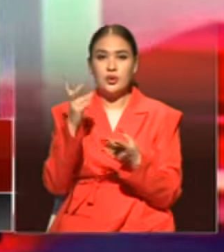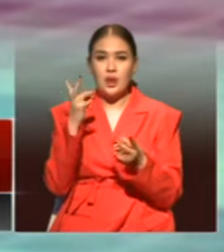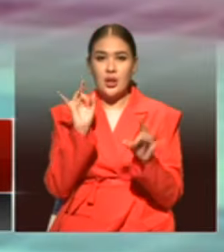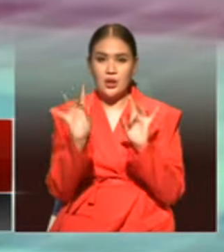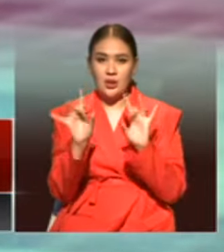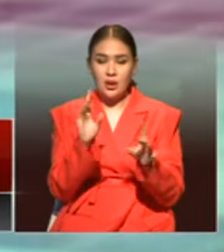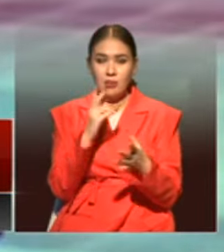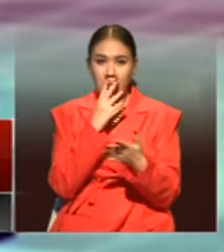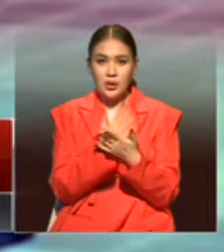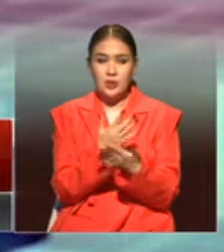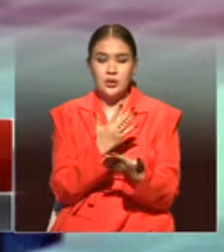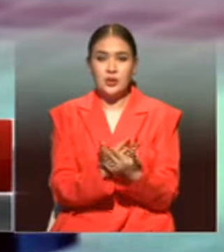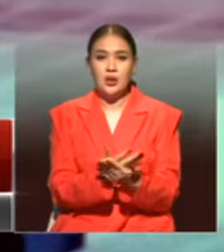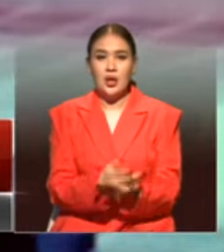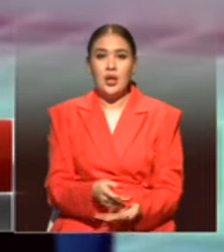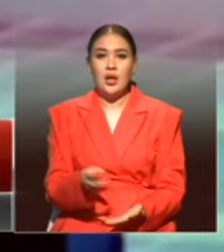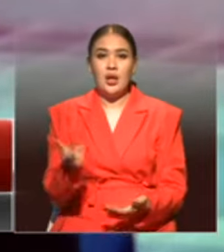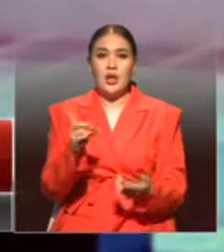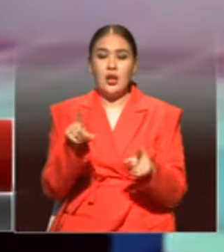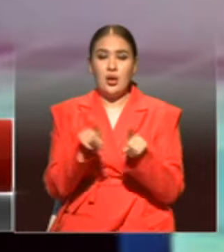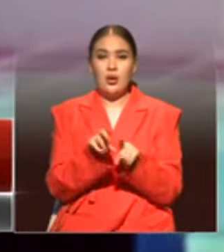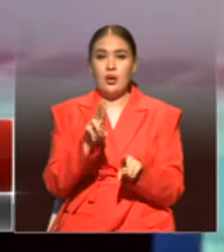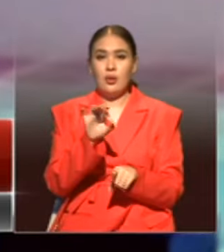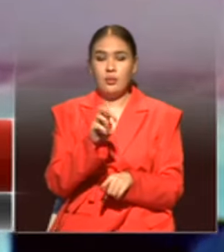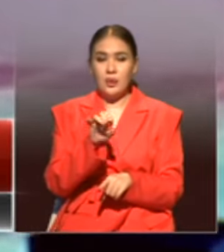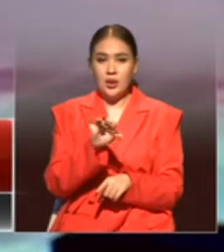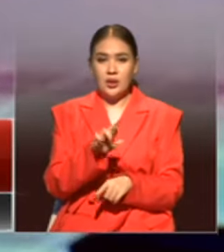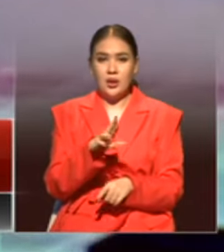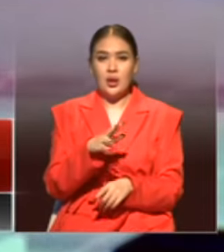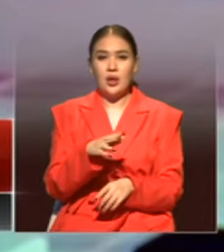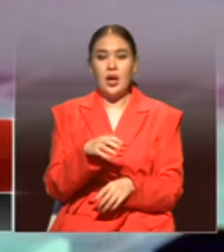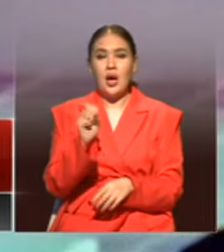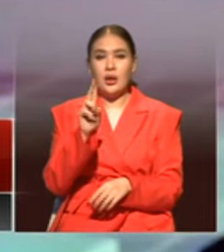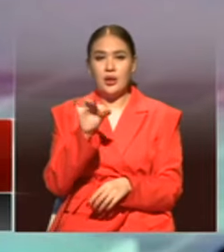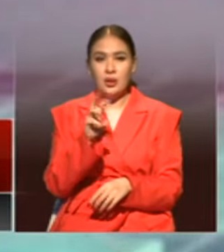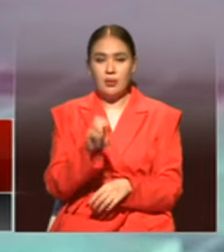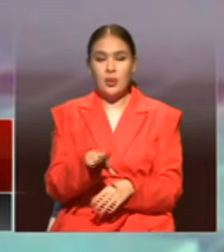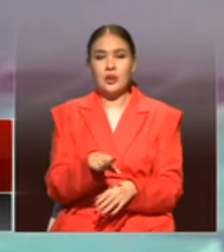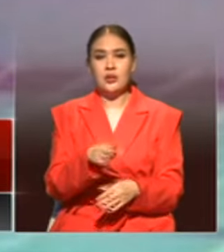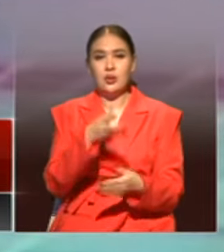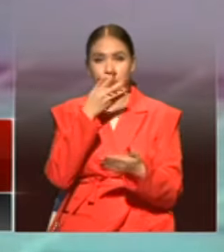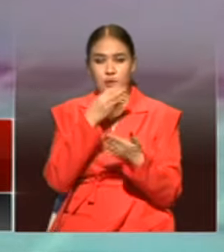мысалы, Sparkle компаниясы, біздің Экомаф компаниямыз сияқты компанияларды акиматтар, жергілікті